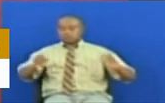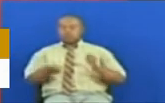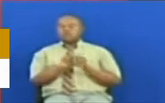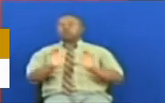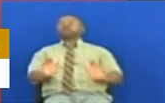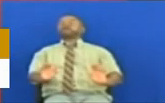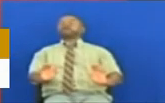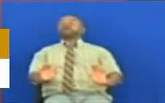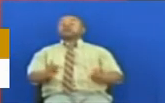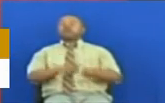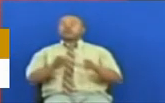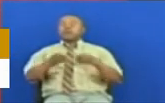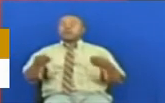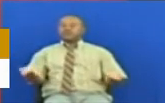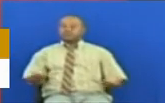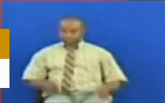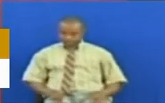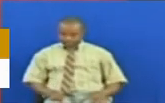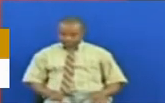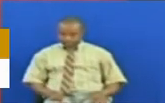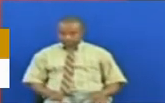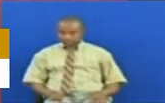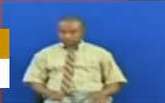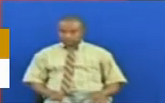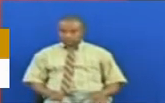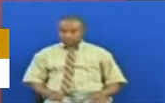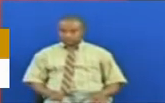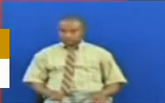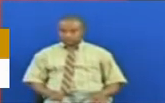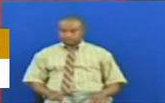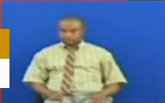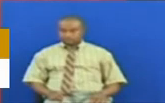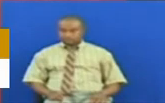huku tunaumiza wananchi. Mheshimiwa Speaker,